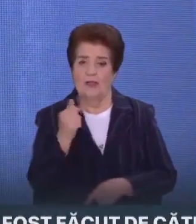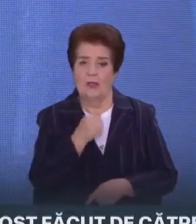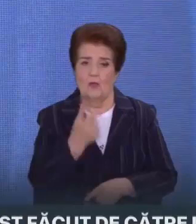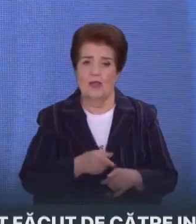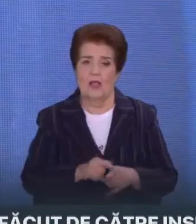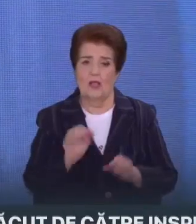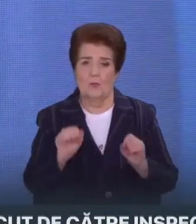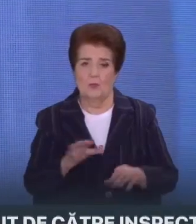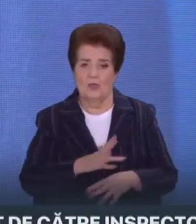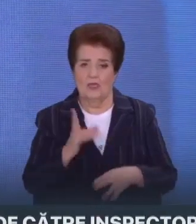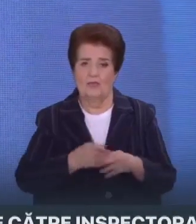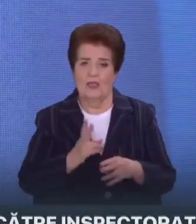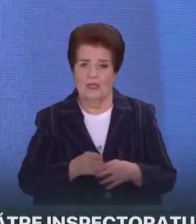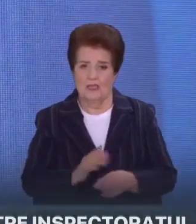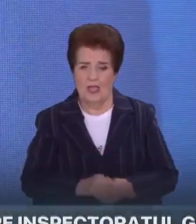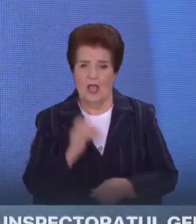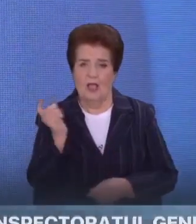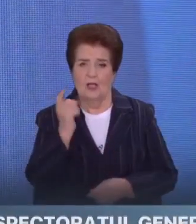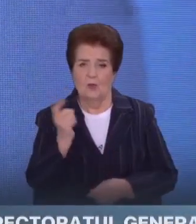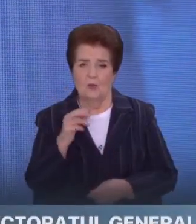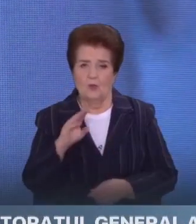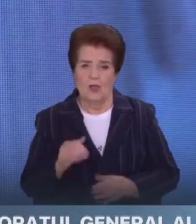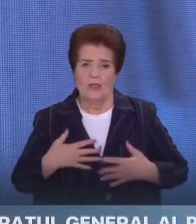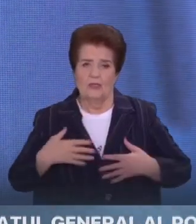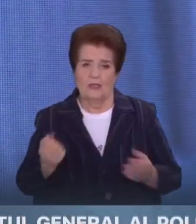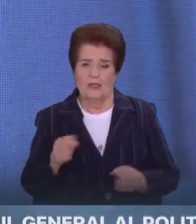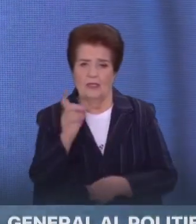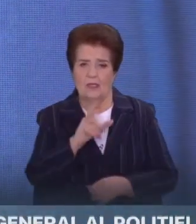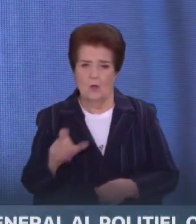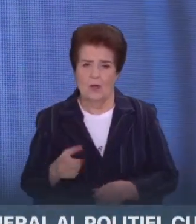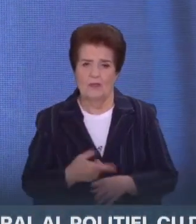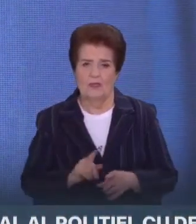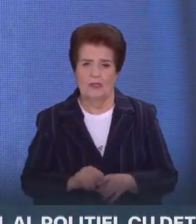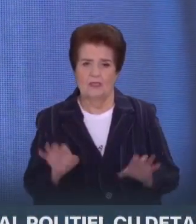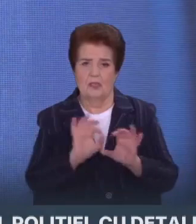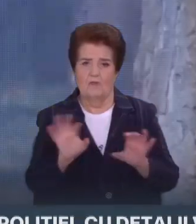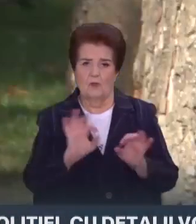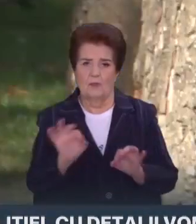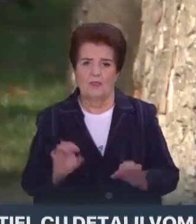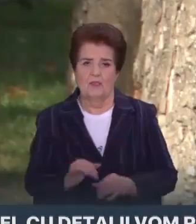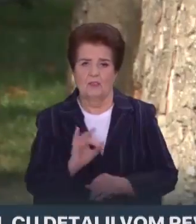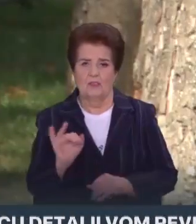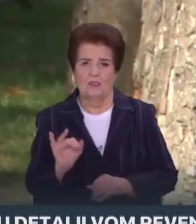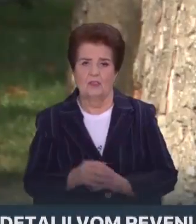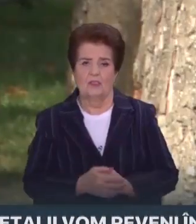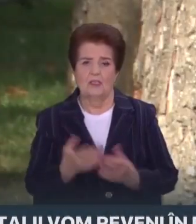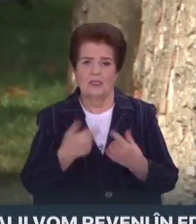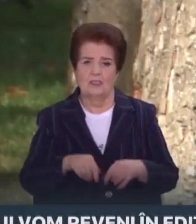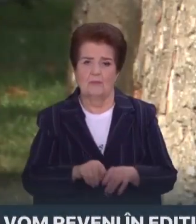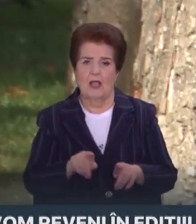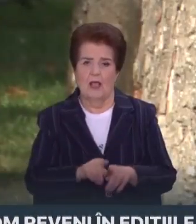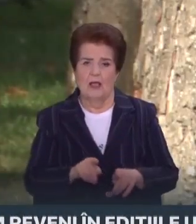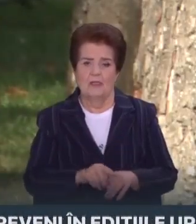putea afecta în același timp agricultura și sănătatea oamenilor. Despre asta ne vorbesc și sinopticienii, despre asta ne